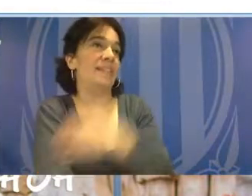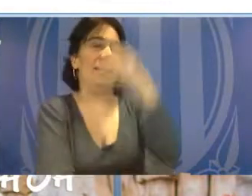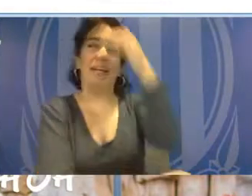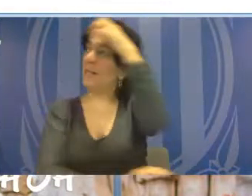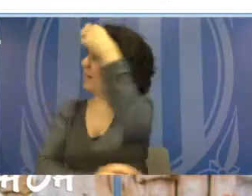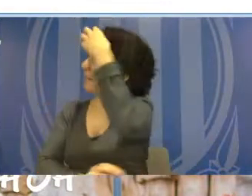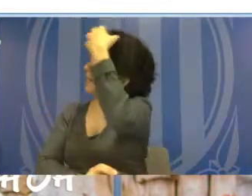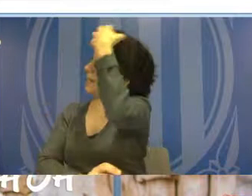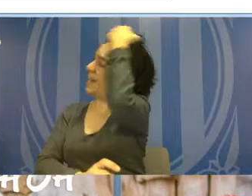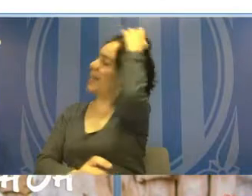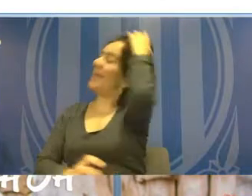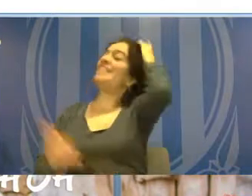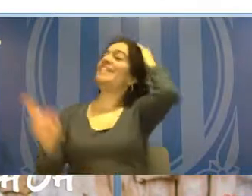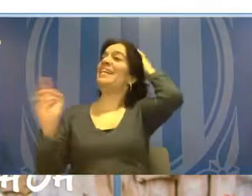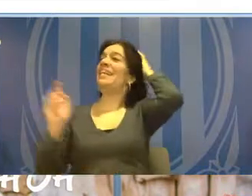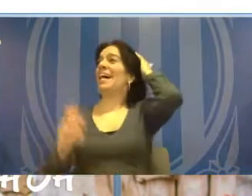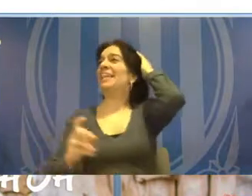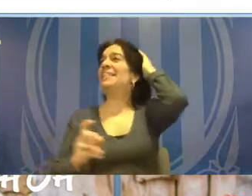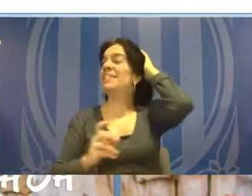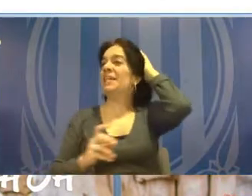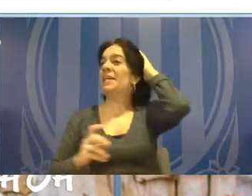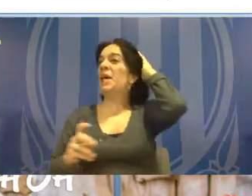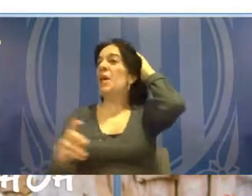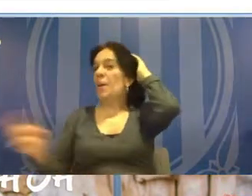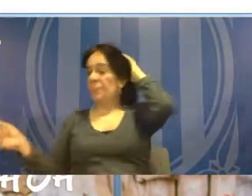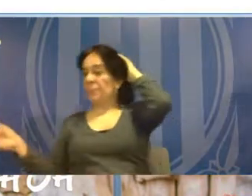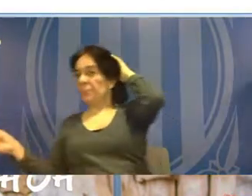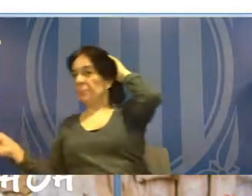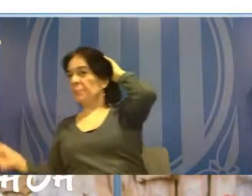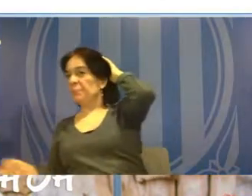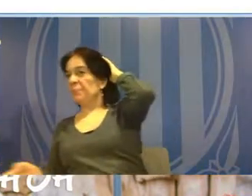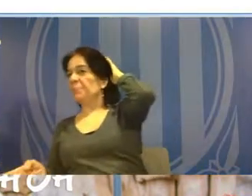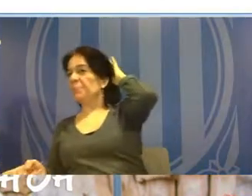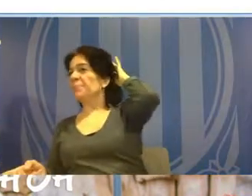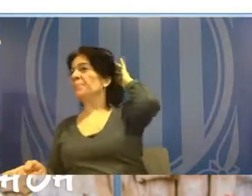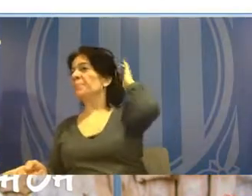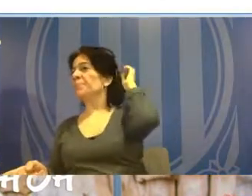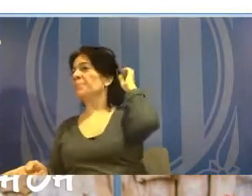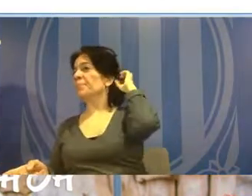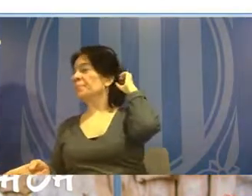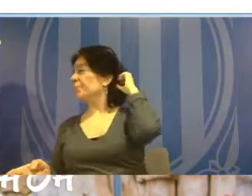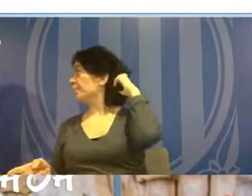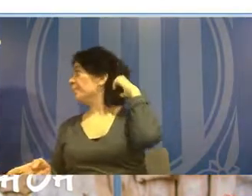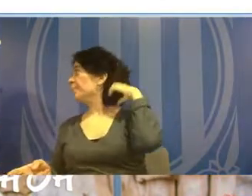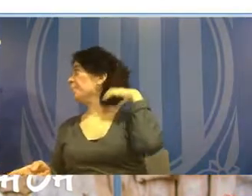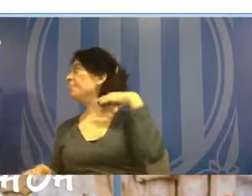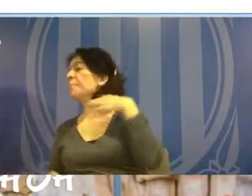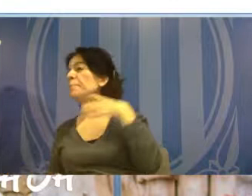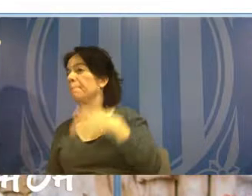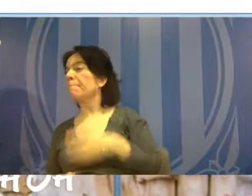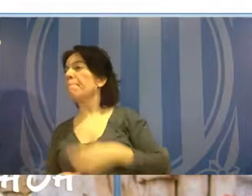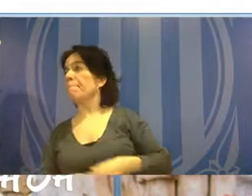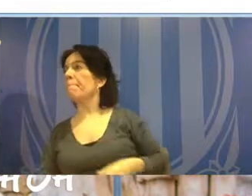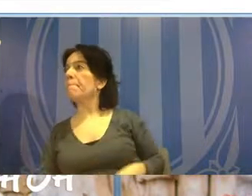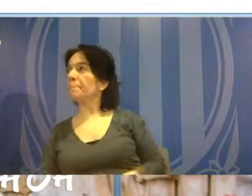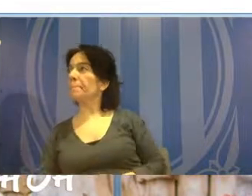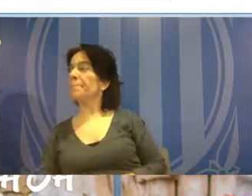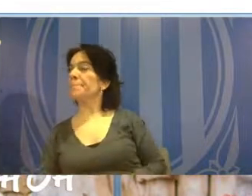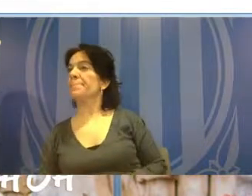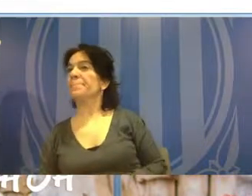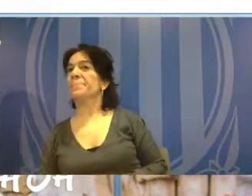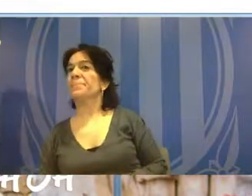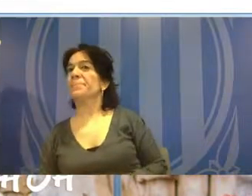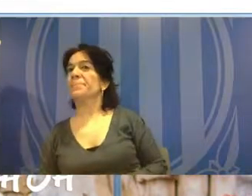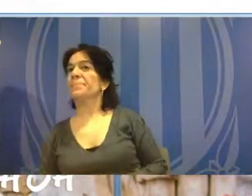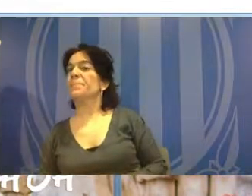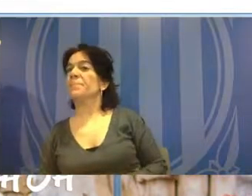vegades. És delicat, legalment. És delicat, sí. Perquè totes les obres, segons aquella llei que he comentat, han de tenir un